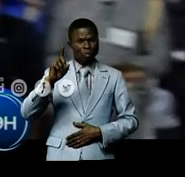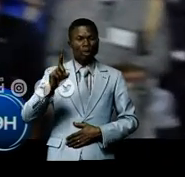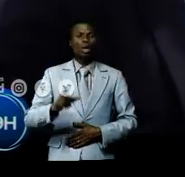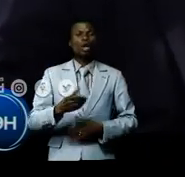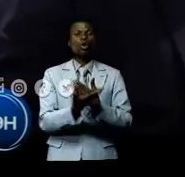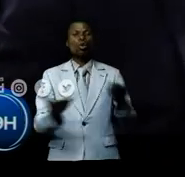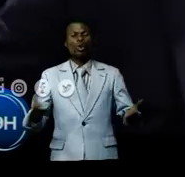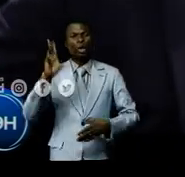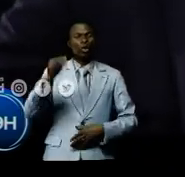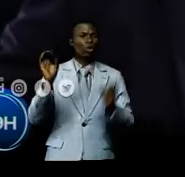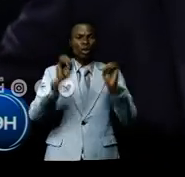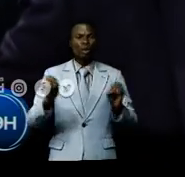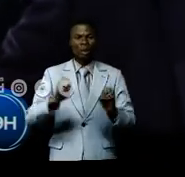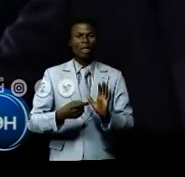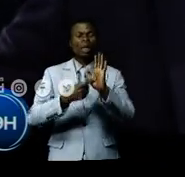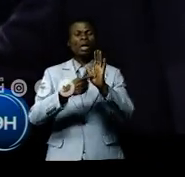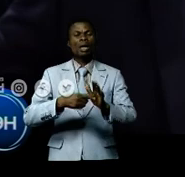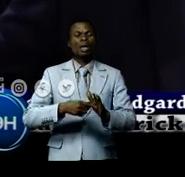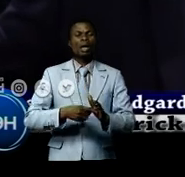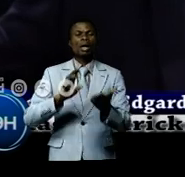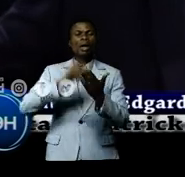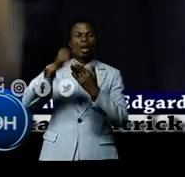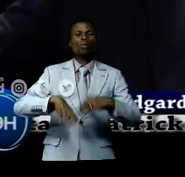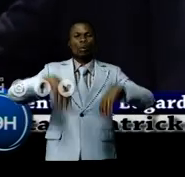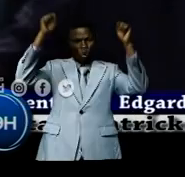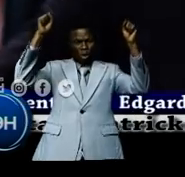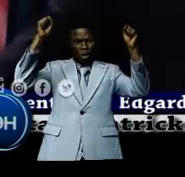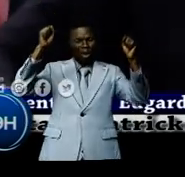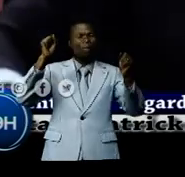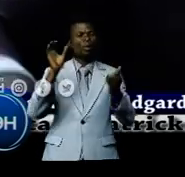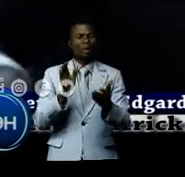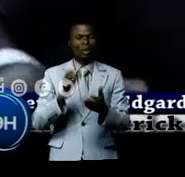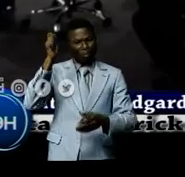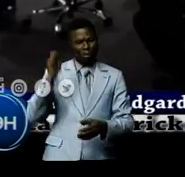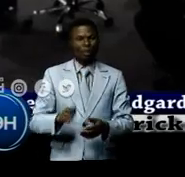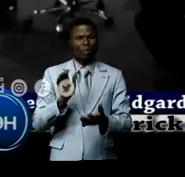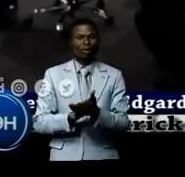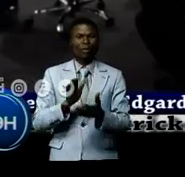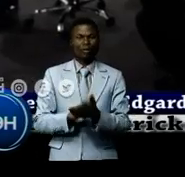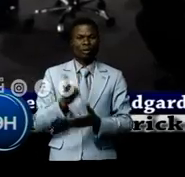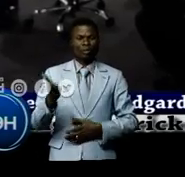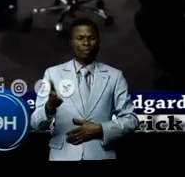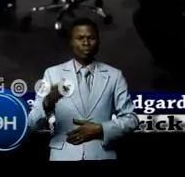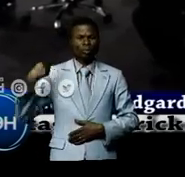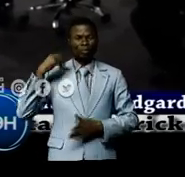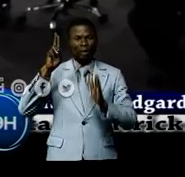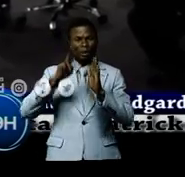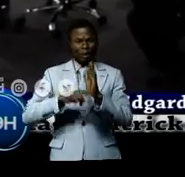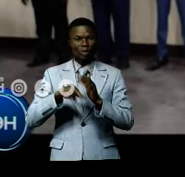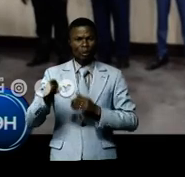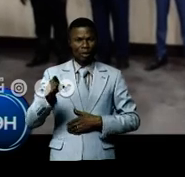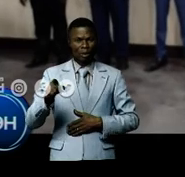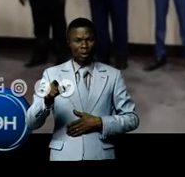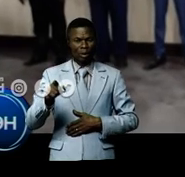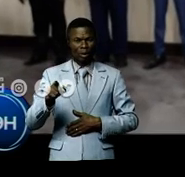abstention est approuvée à l'unanimité. Signalons que le gouvernement Mushimbi